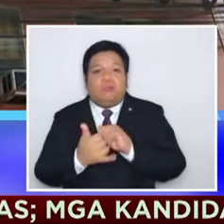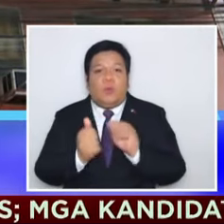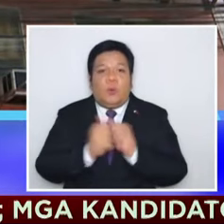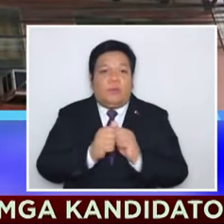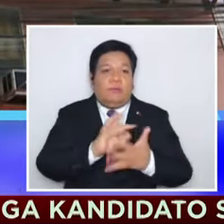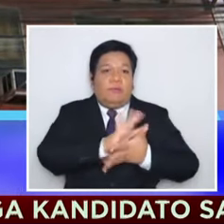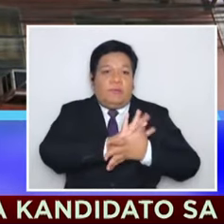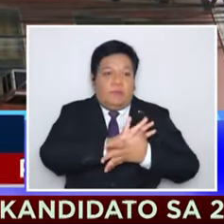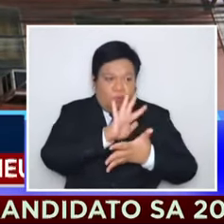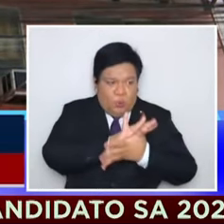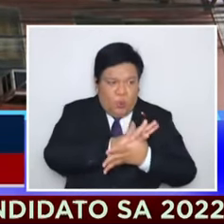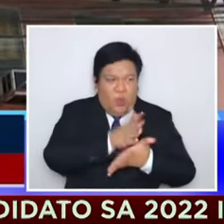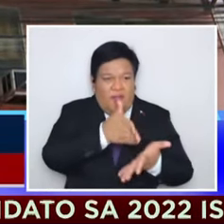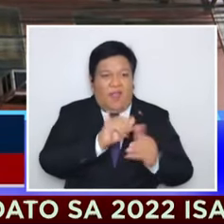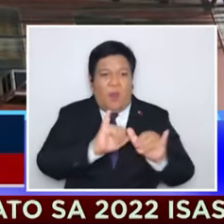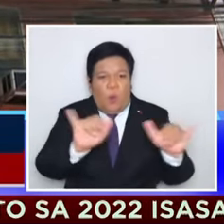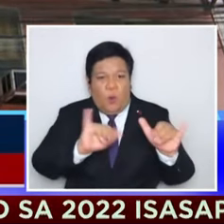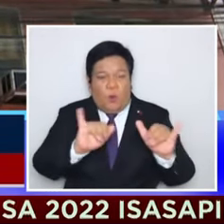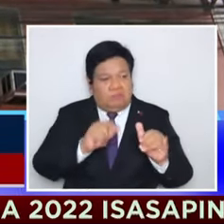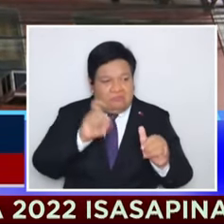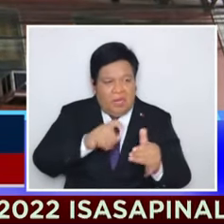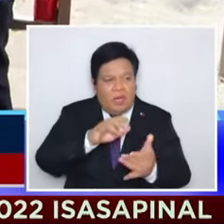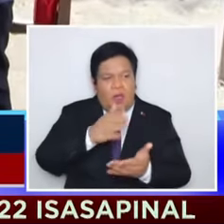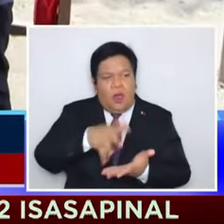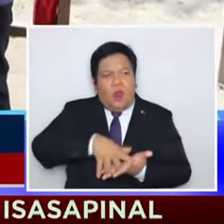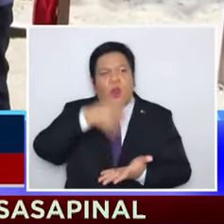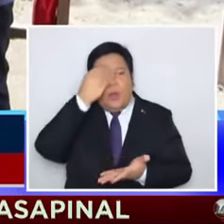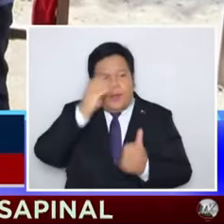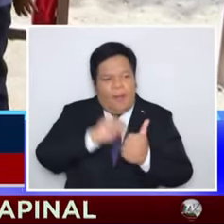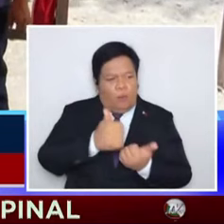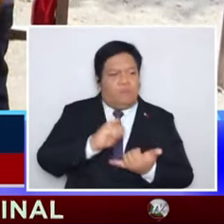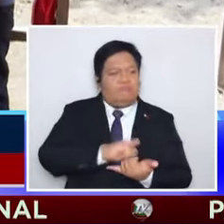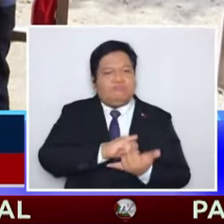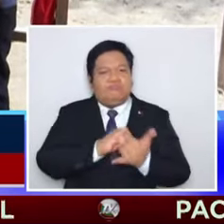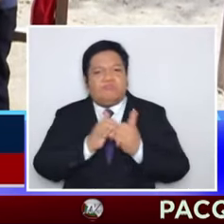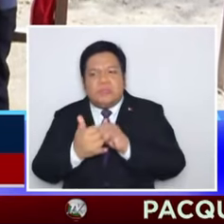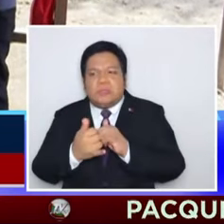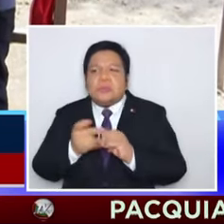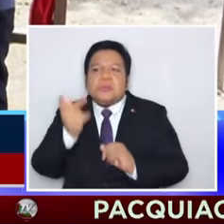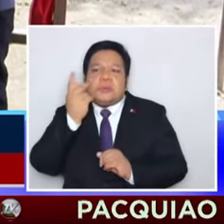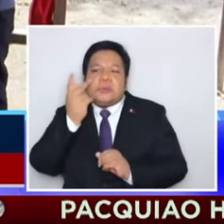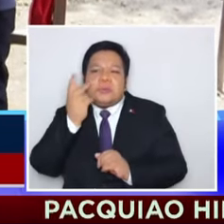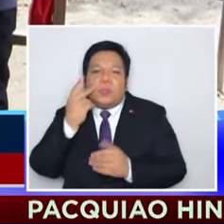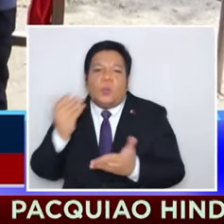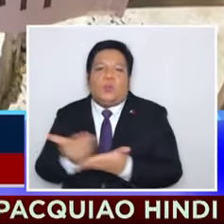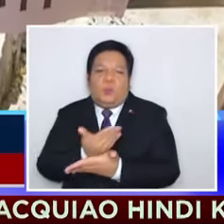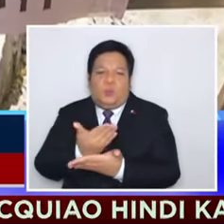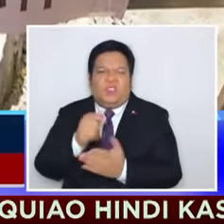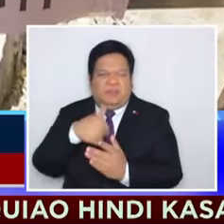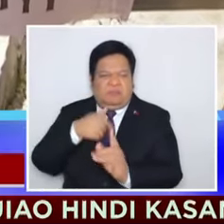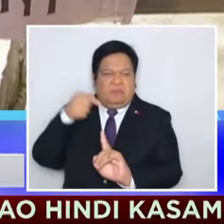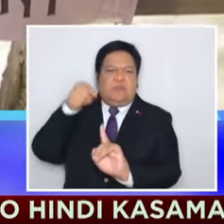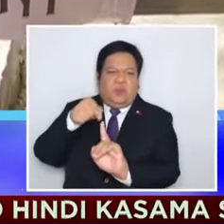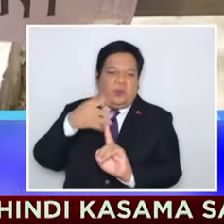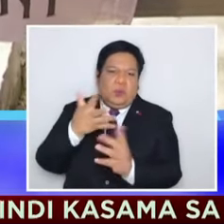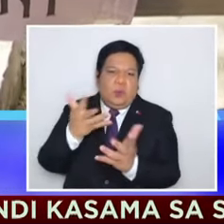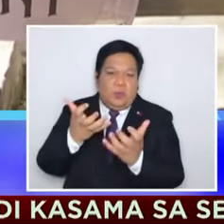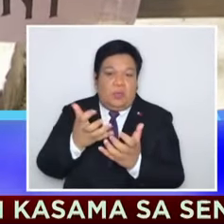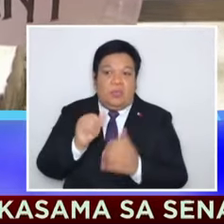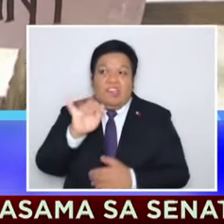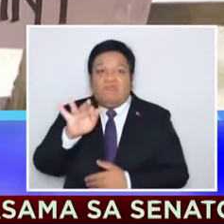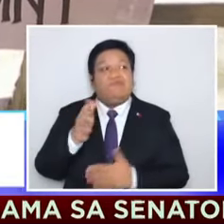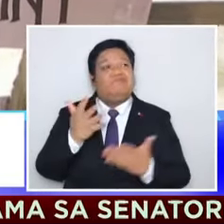And this is part of learning on how to live it, trying something new. That's my point. If we don't try anything new,